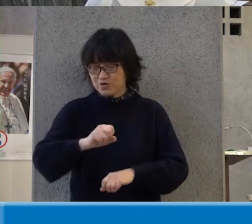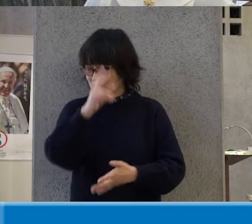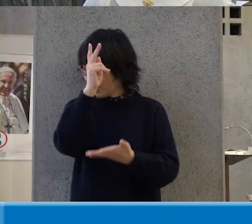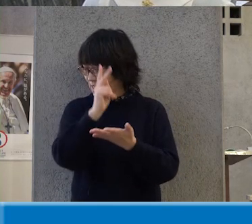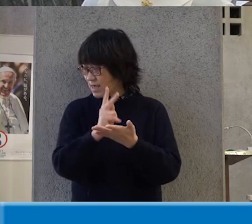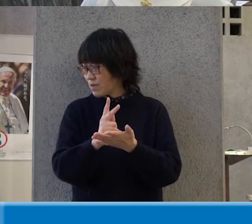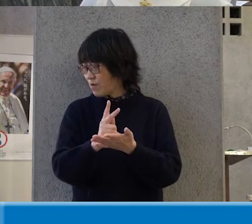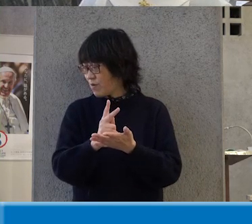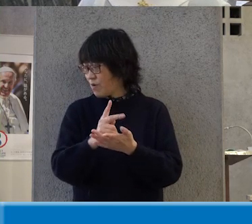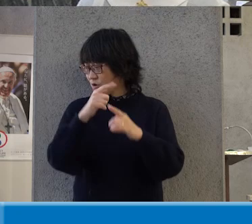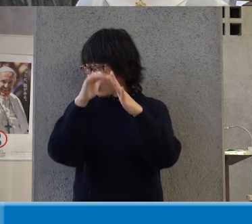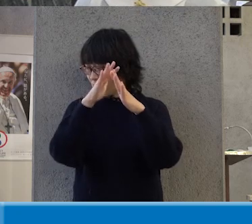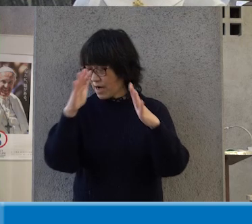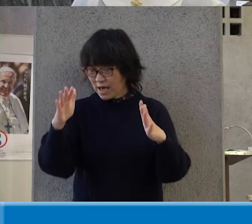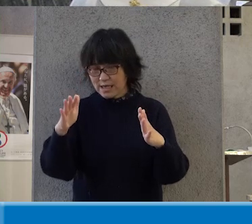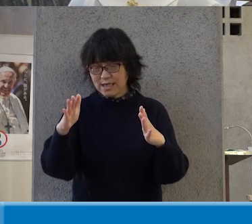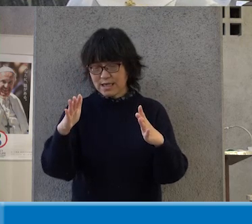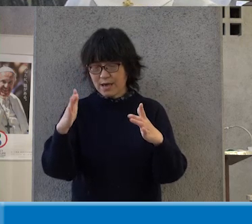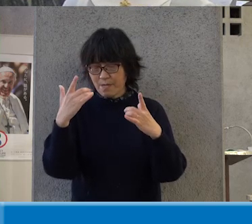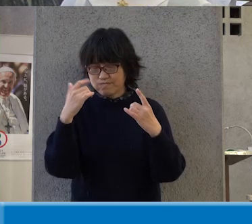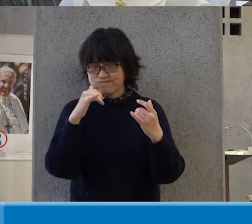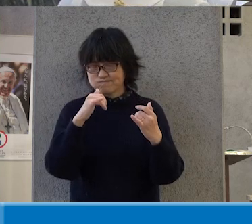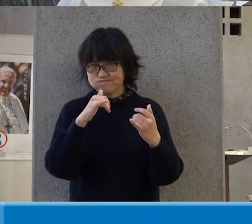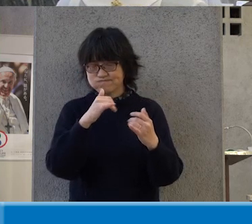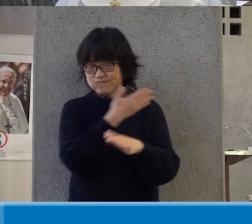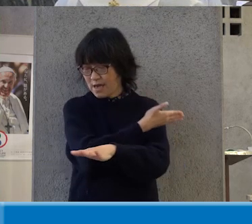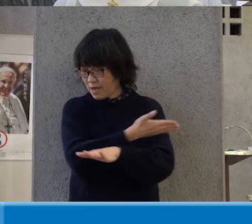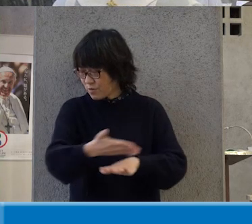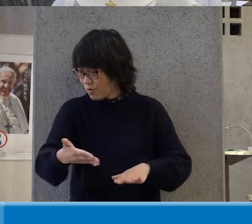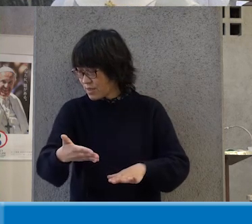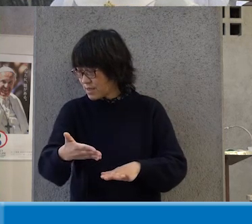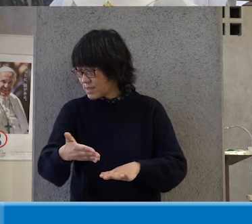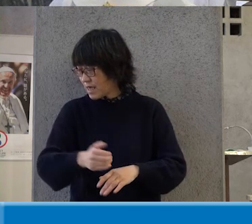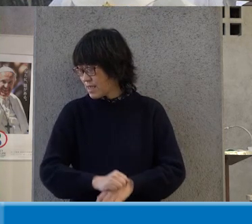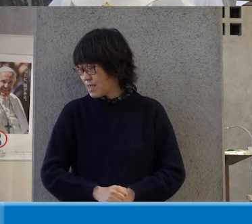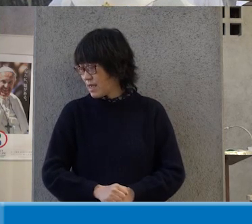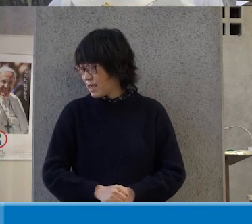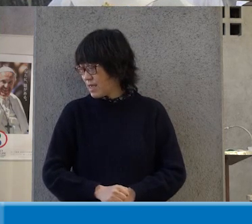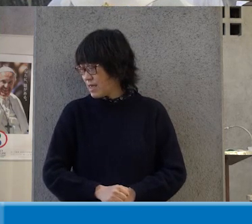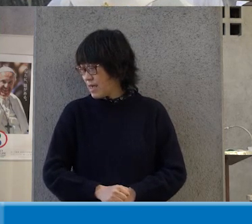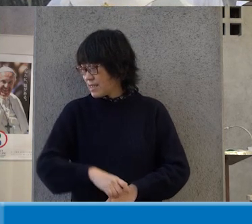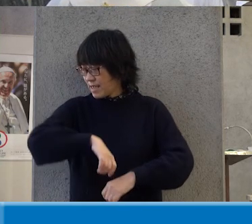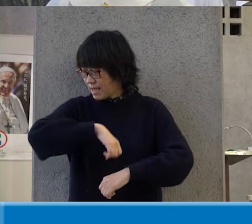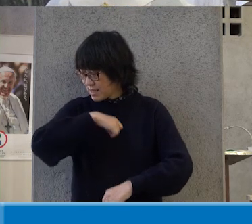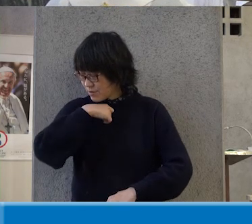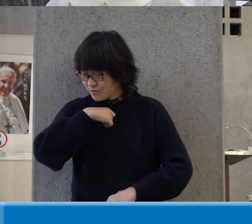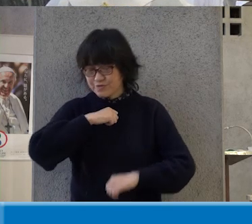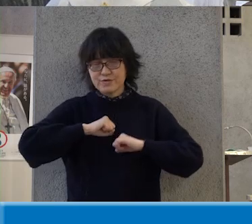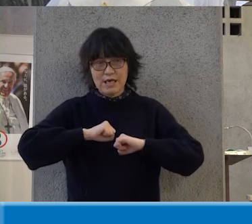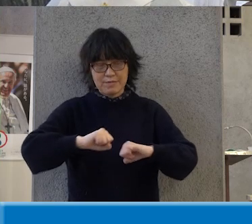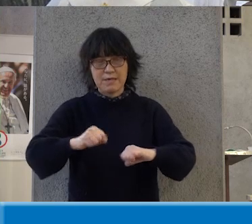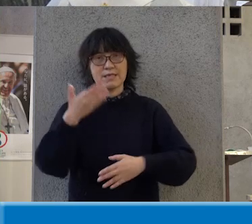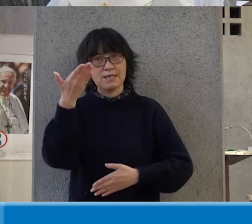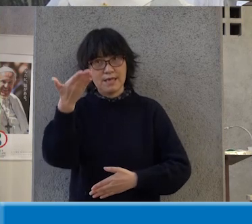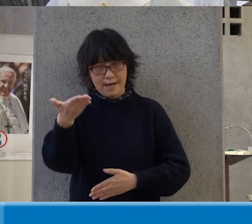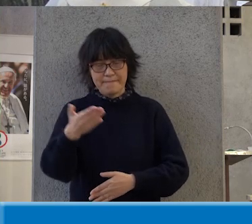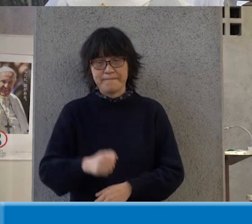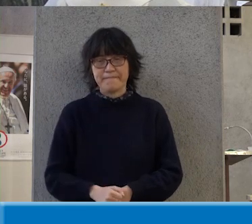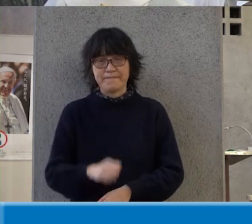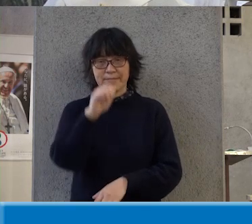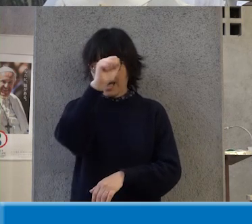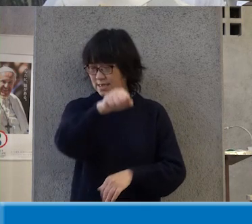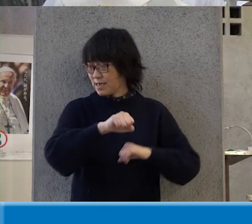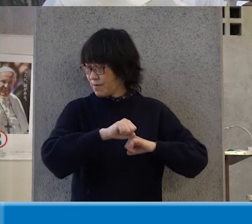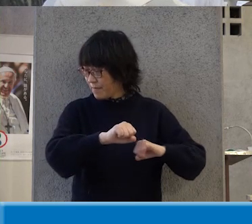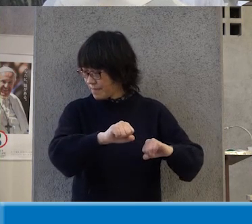を教会の伝統に従って経験に正しく取り行いますか。